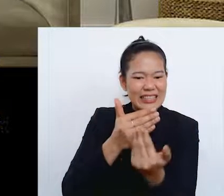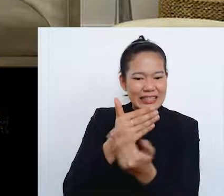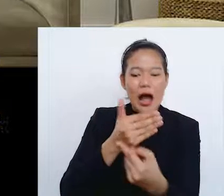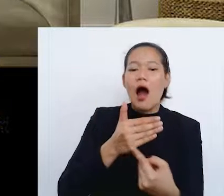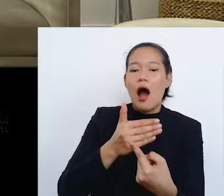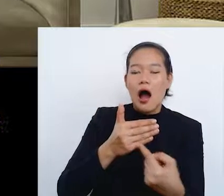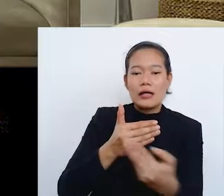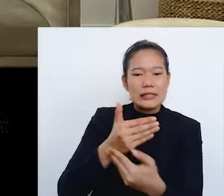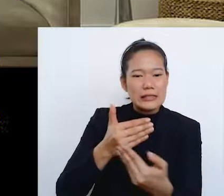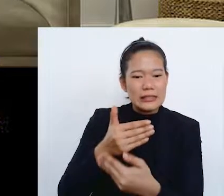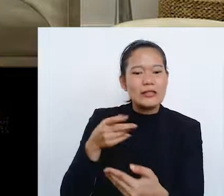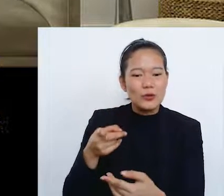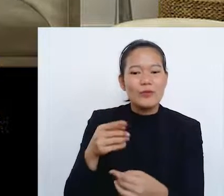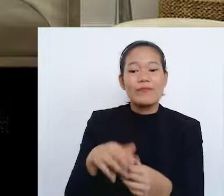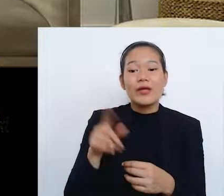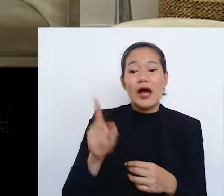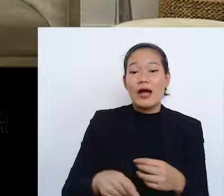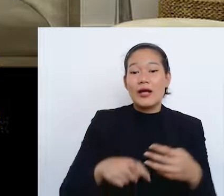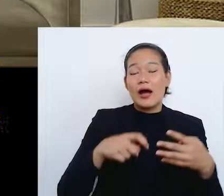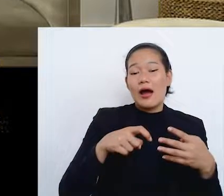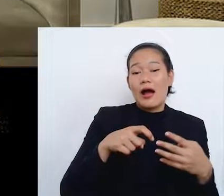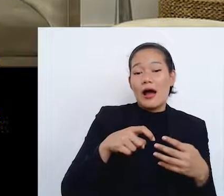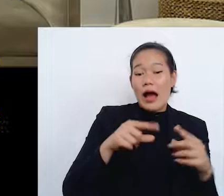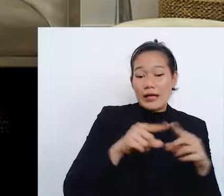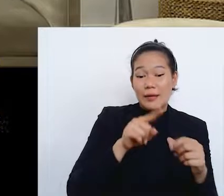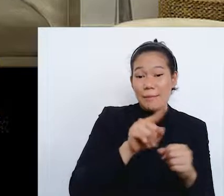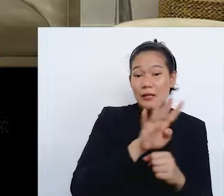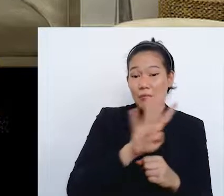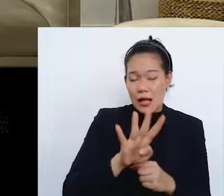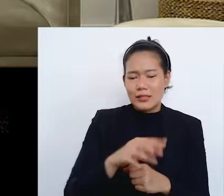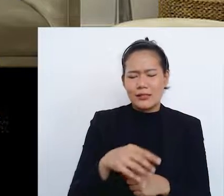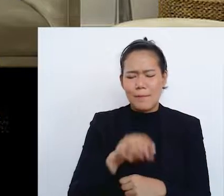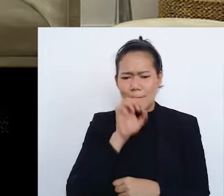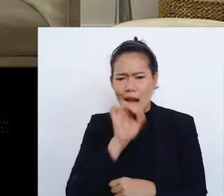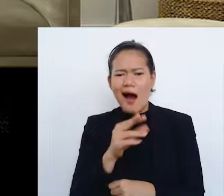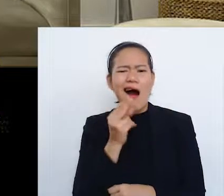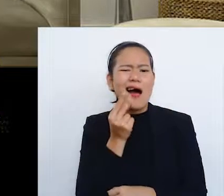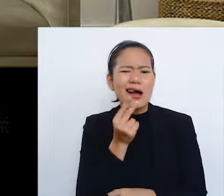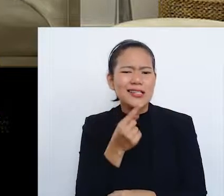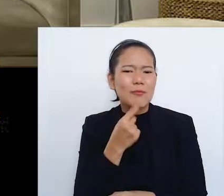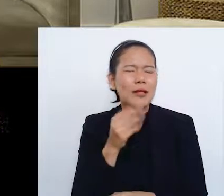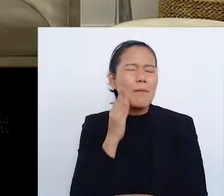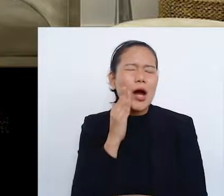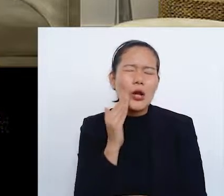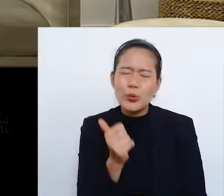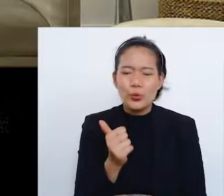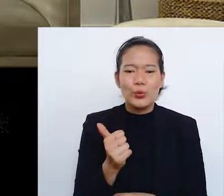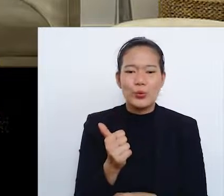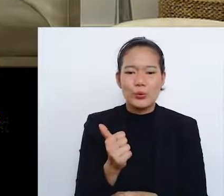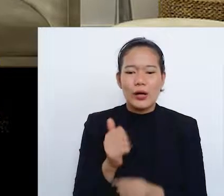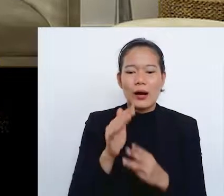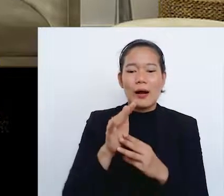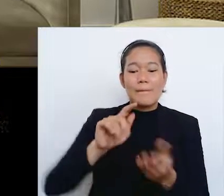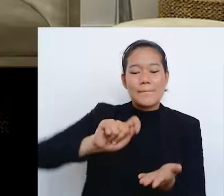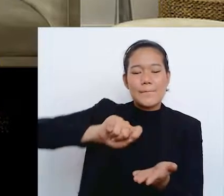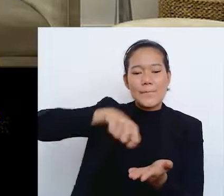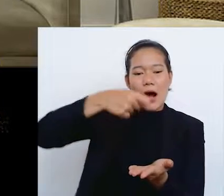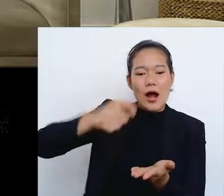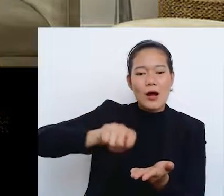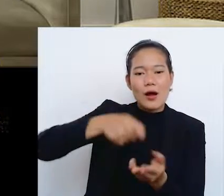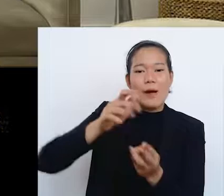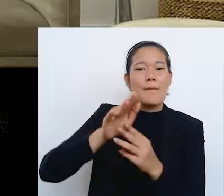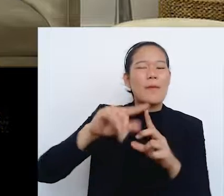dalam Keluaran 16 ayat yang ke-14, rasanya itu seperti madu.